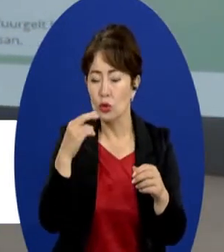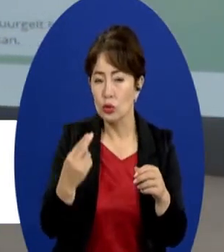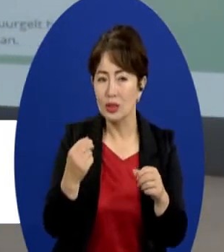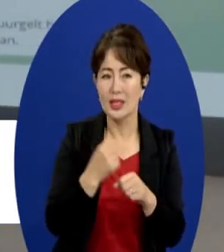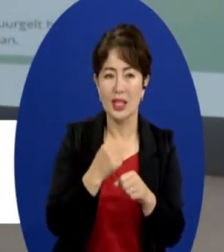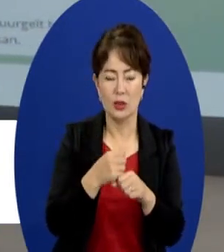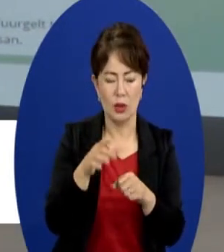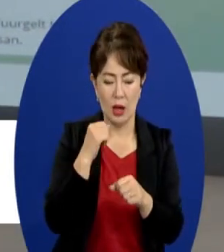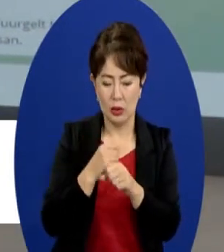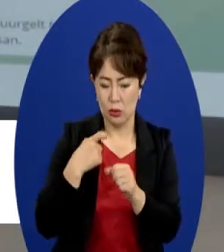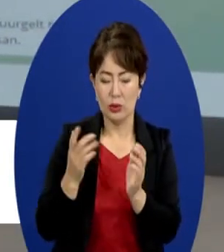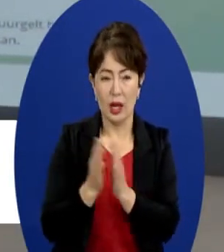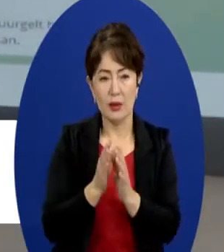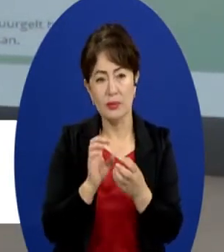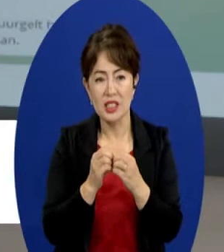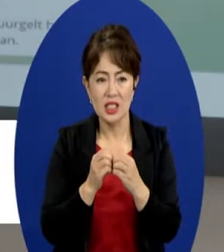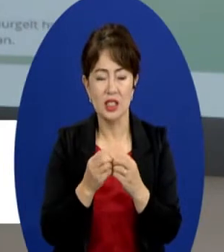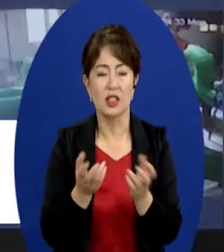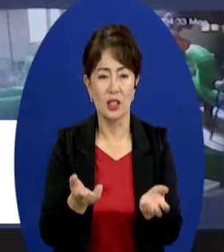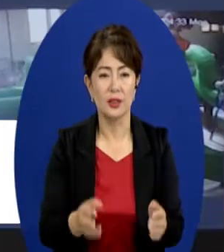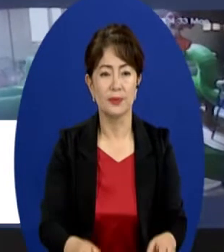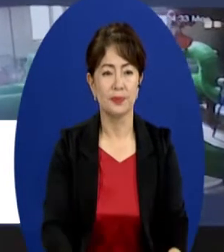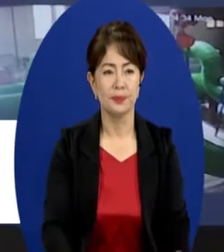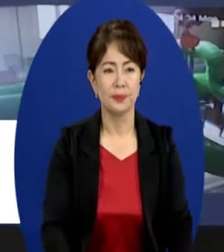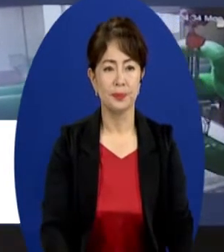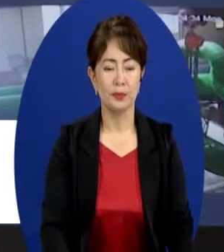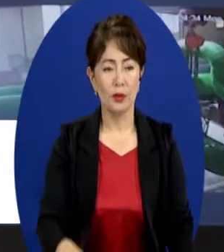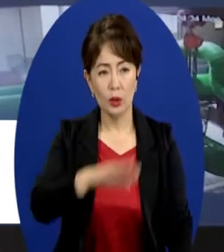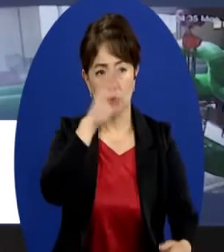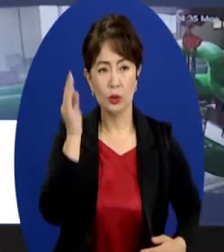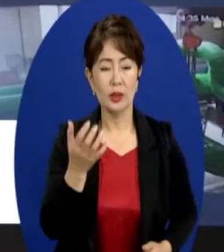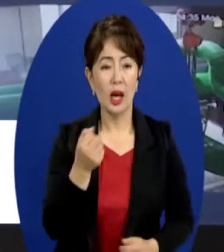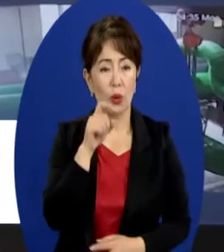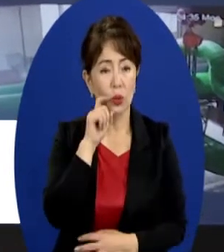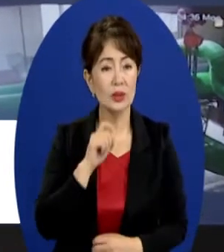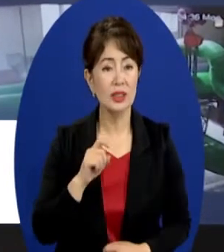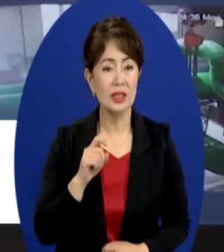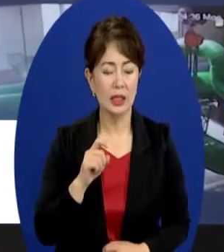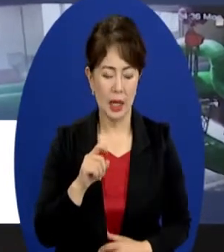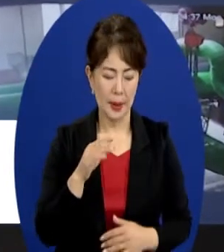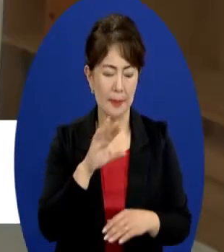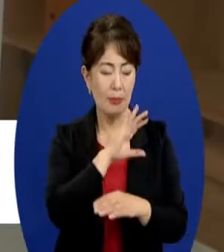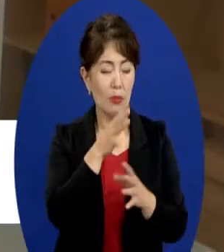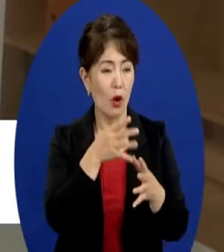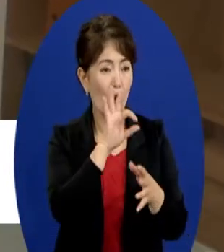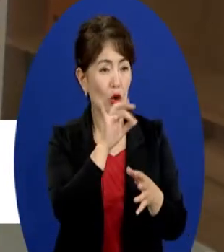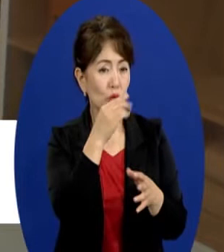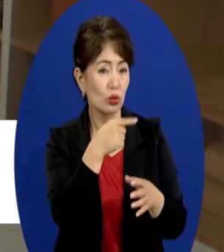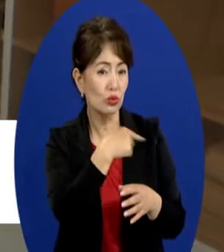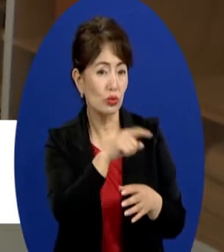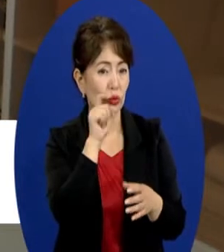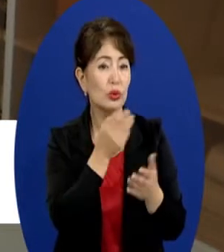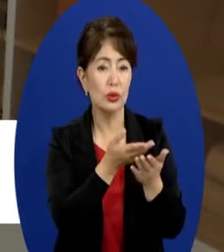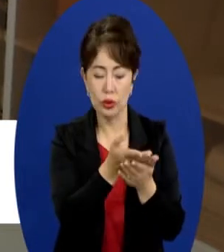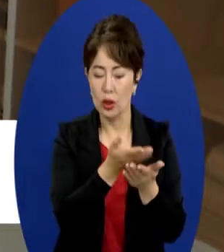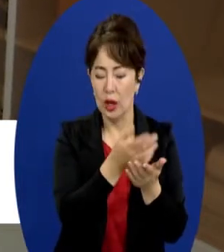бол манай ажилчтай хамтарч бол зөвшөөрөх хийнэ. Дулаан авах хүсэлтийг орон сууцны нийт аж ахуйн үйлчилгээний газраас явуулдаг. Өнөөдрийн байдлаар гэрээ хийж